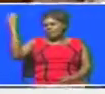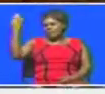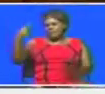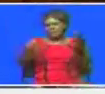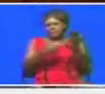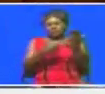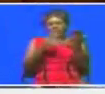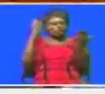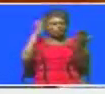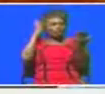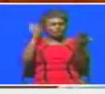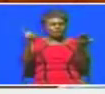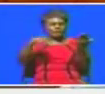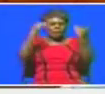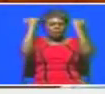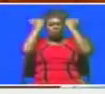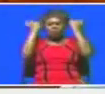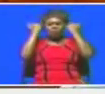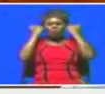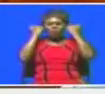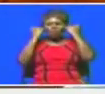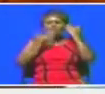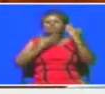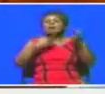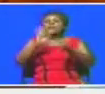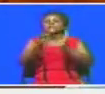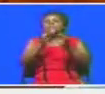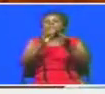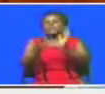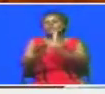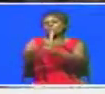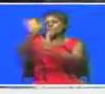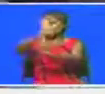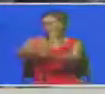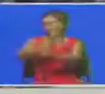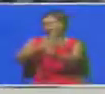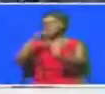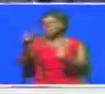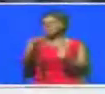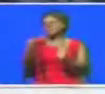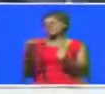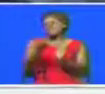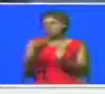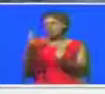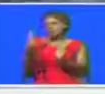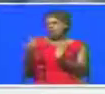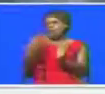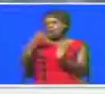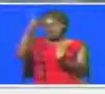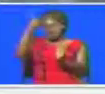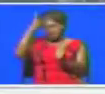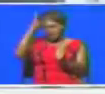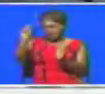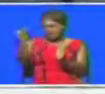Mombasa, alifika mahakamani kutafuta ufafanuzi wa mtaala mpya akiutilia dosari. Moja ni kuwa wazazi na Wakenya